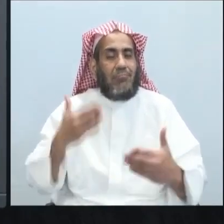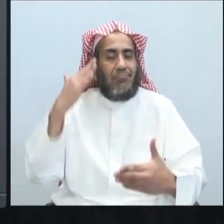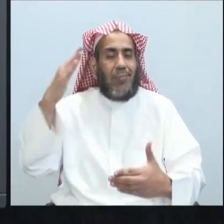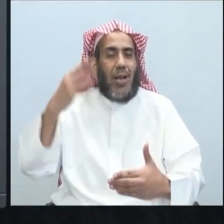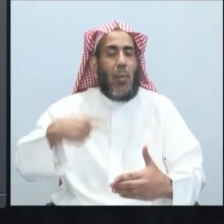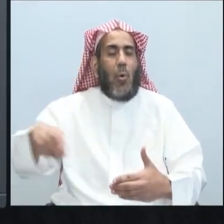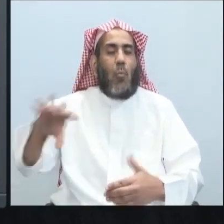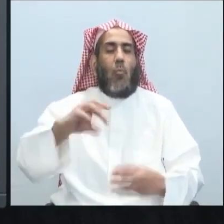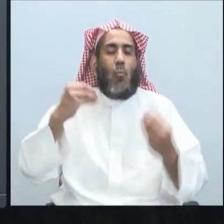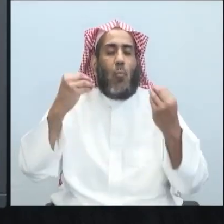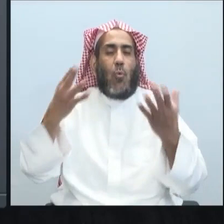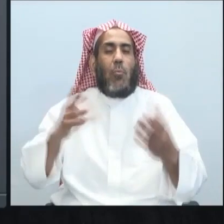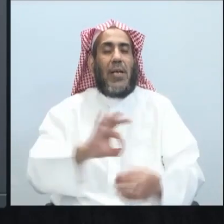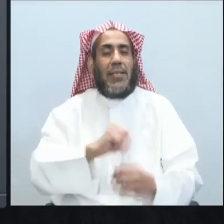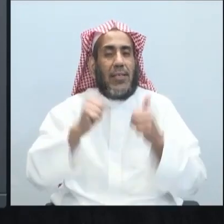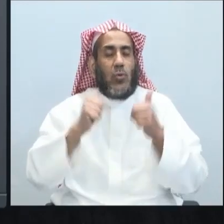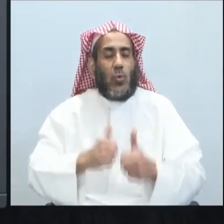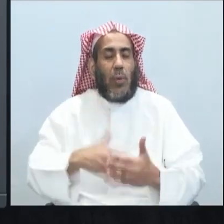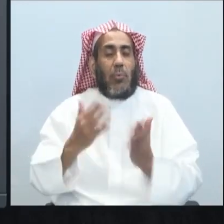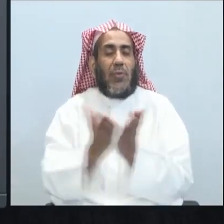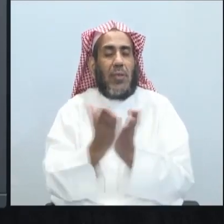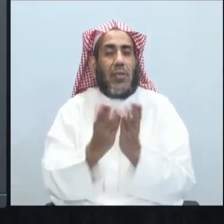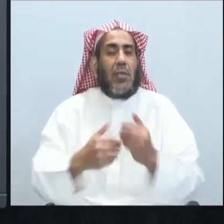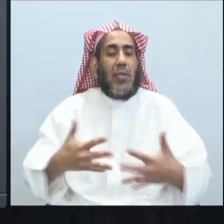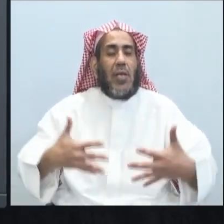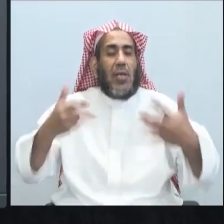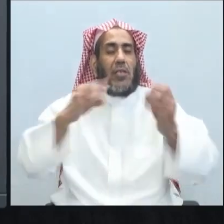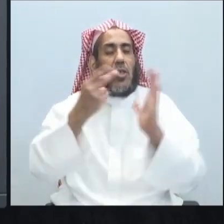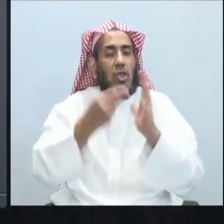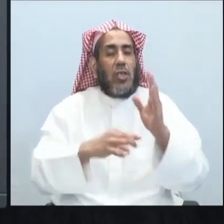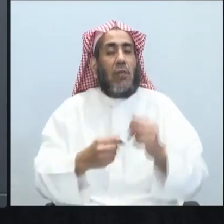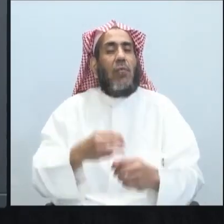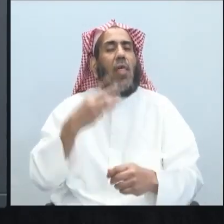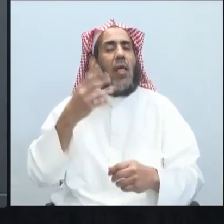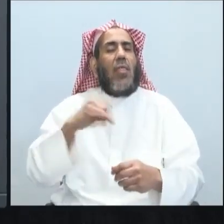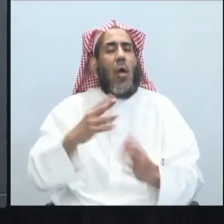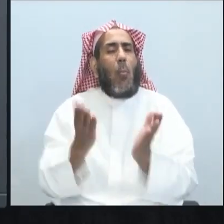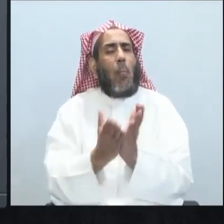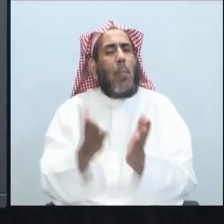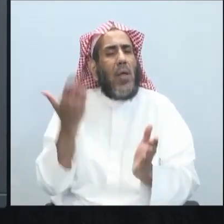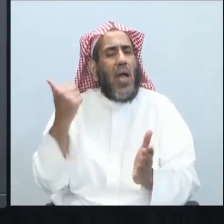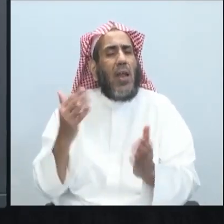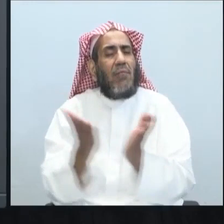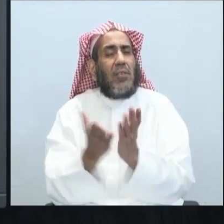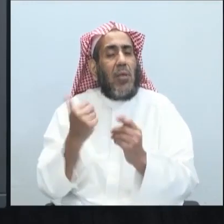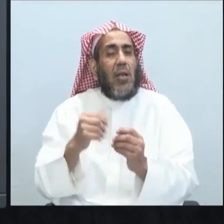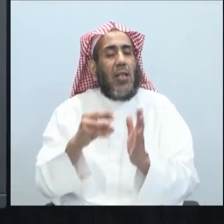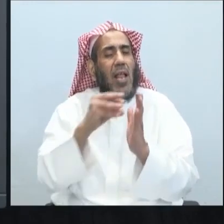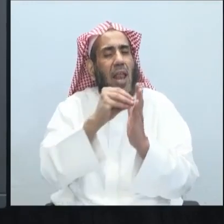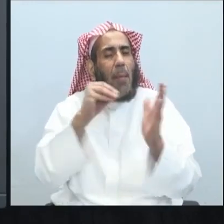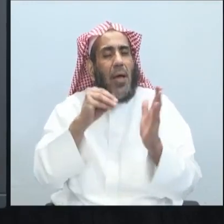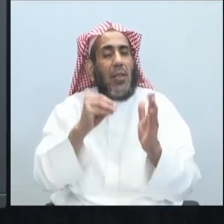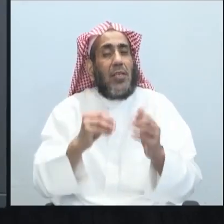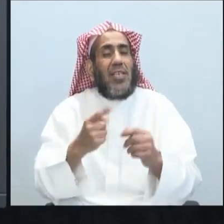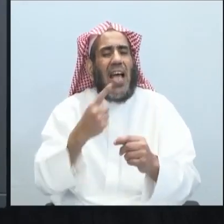بكم اعزائي الطلاب والطالبات في درس جديد في ماده الدراسات الادبيه للصف الثالث الثانوي كنا قد بدانا في الدرس الماضي الحديث عن النماذج نماذج